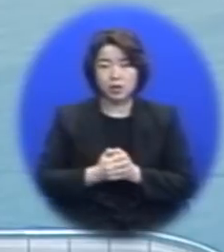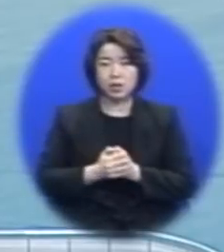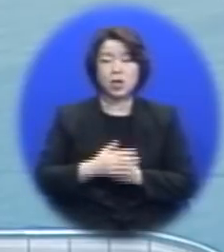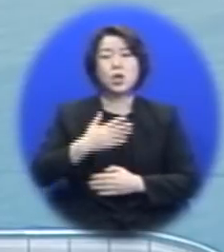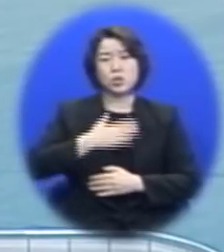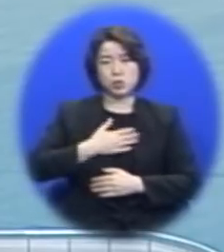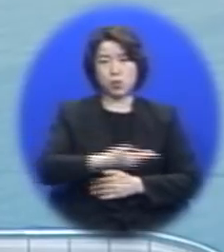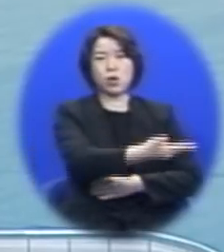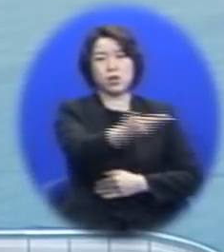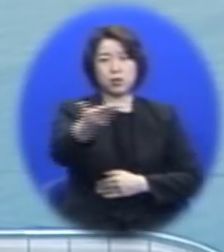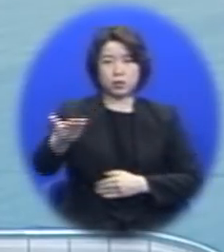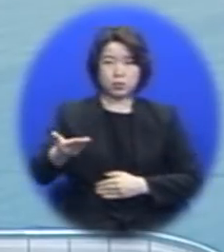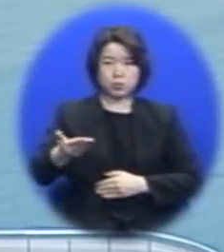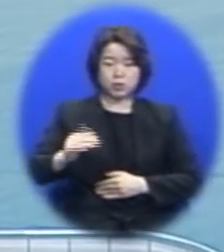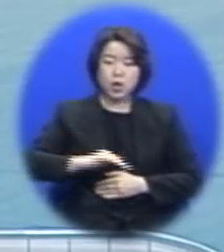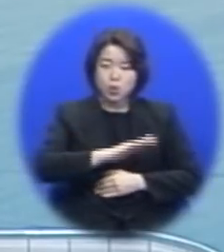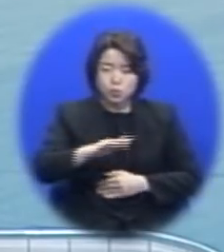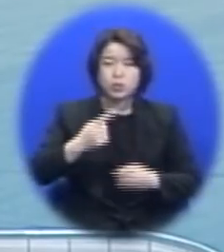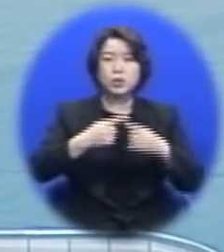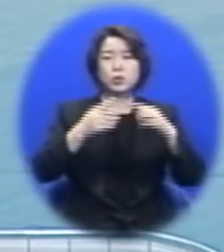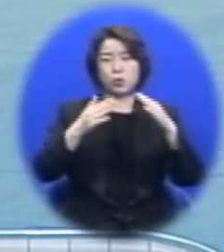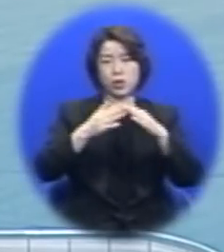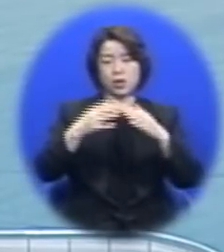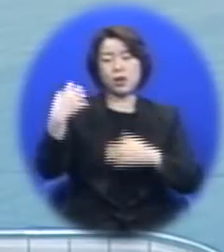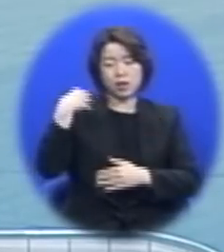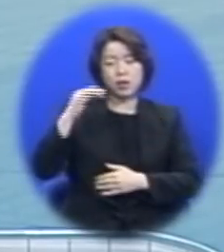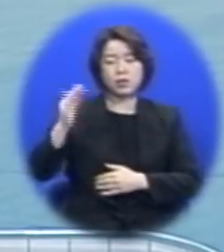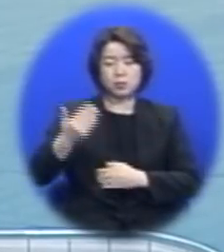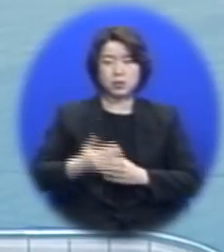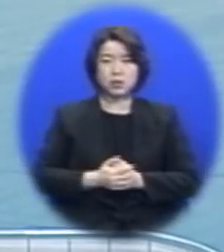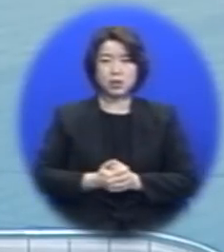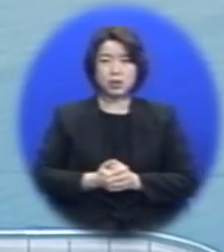저와 여러분이 우리 교회가 하기를 원합니다.